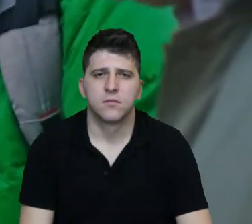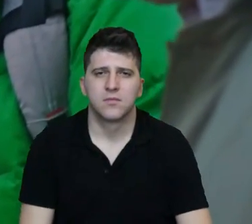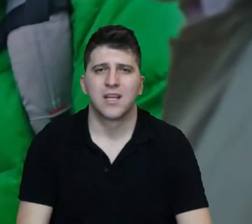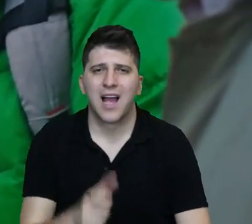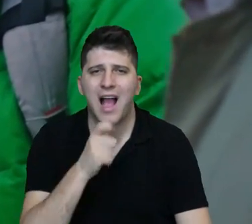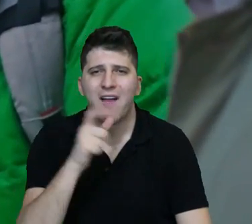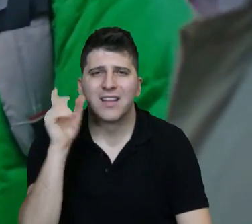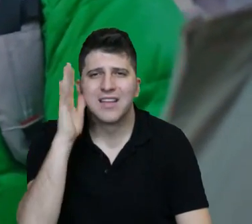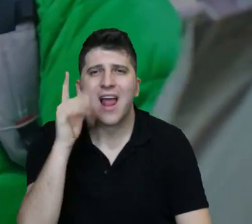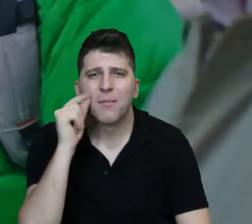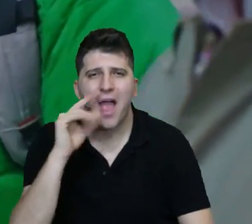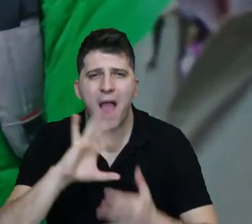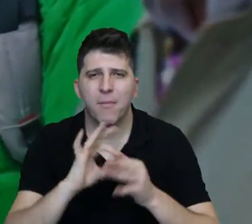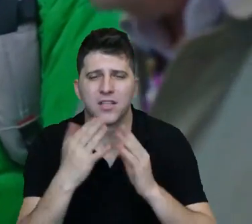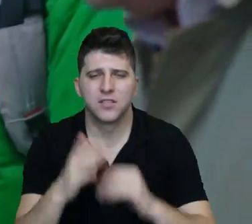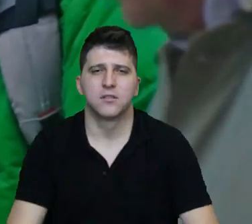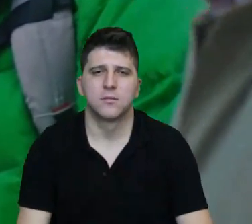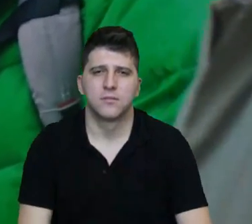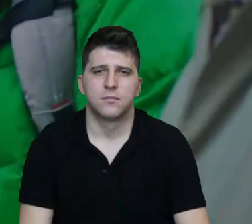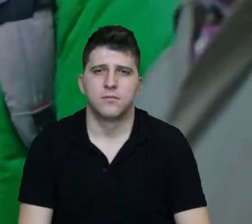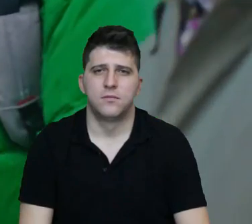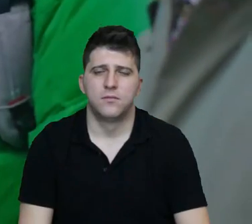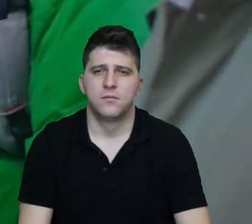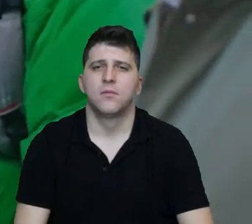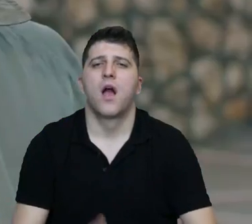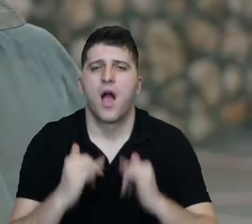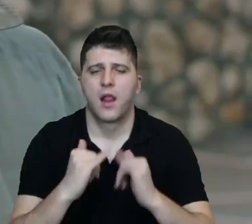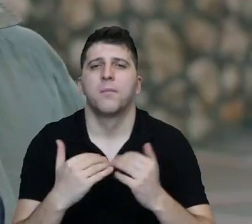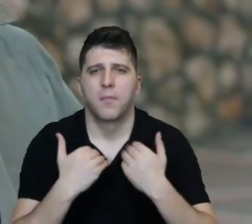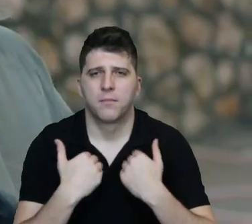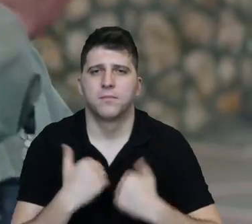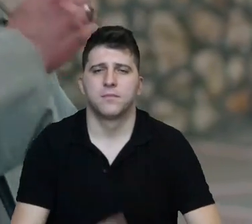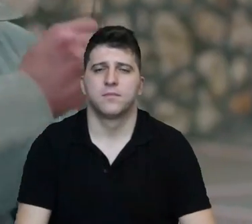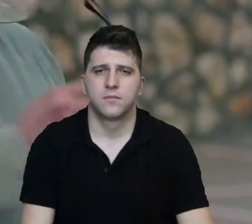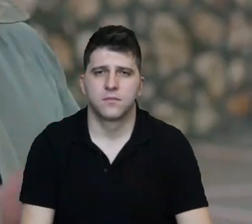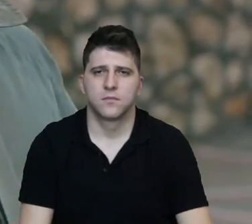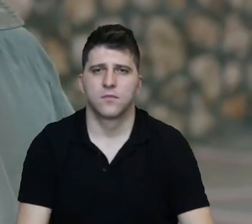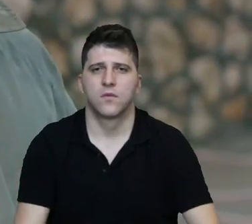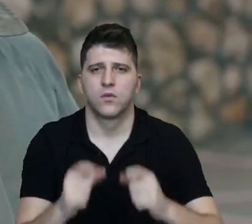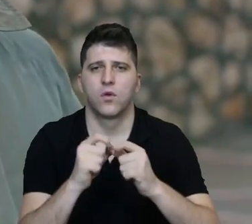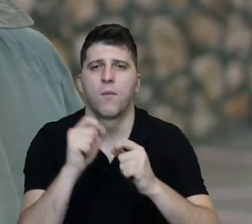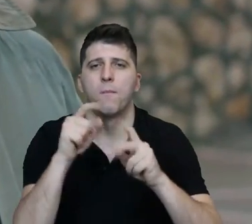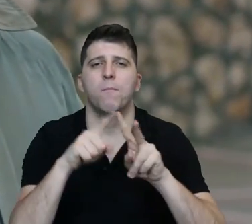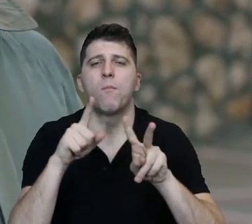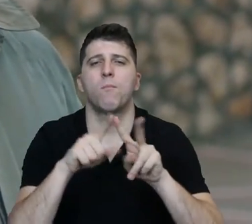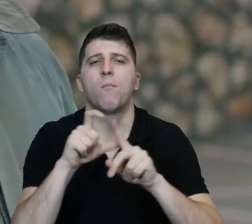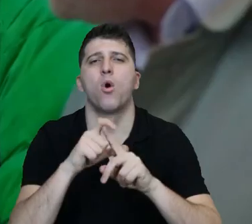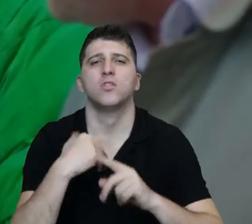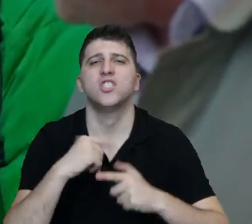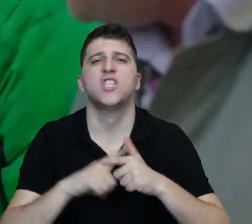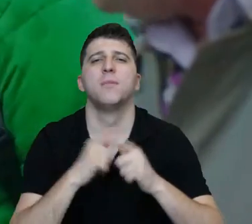Kahvedeki deli değil mi bu? Emlakçı olan. Gözlüğü çıkardı. Aynen, benim. Bond. James